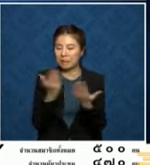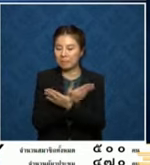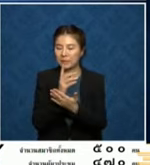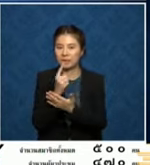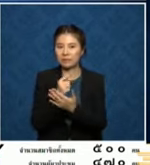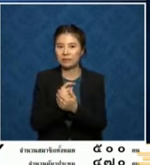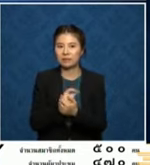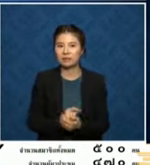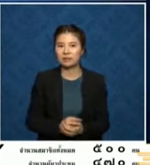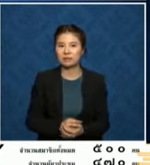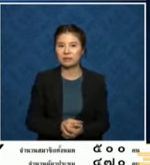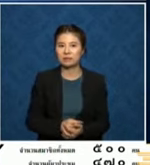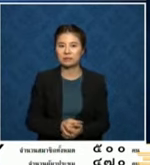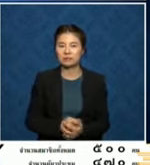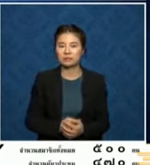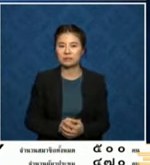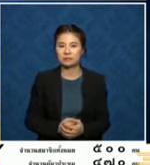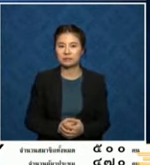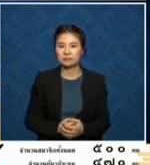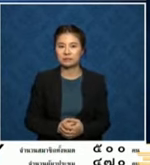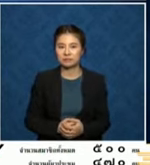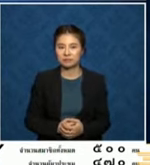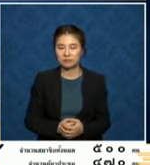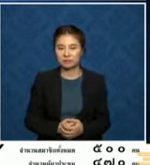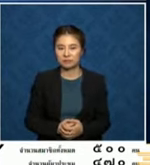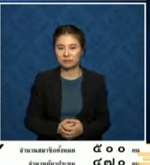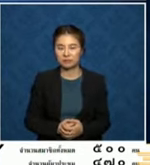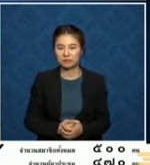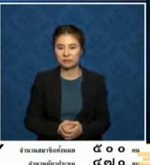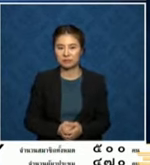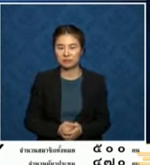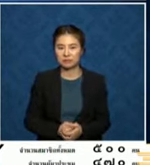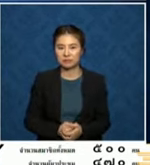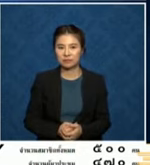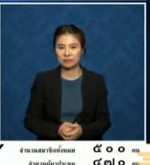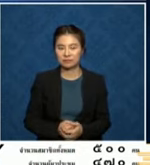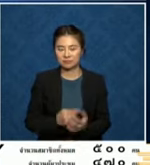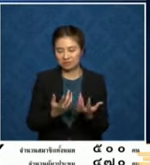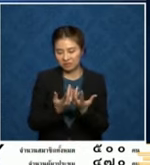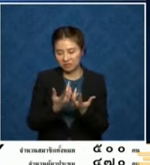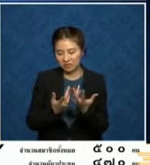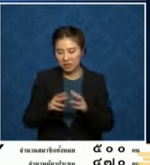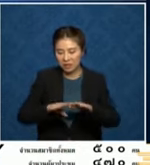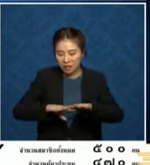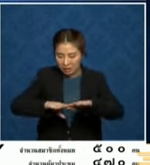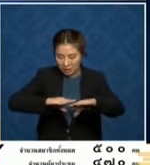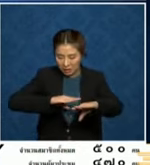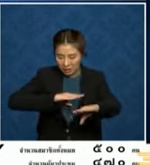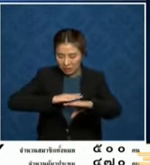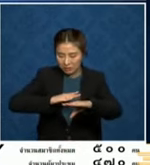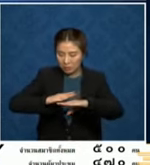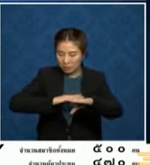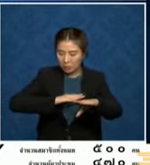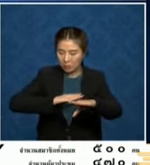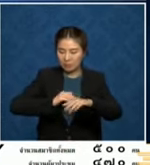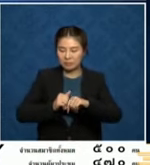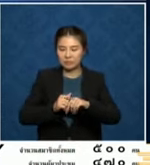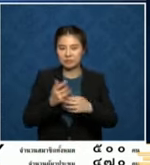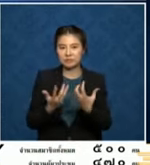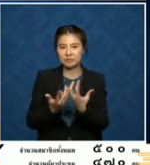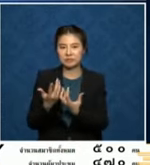ไม่ใช่ซ่อมแซมละไม่ใช่เป็นหลุมเป็นบ่อซ่อมนะครับเพราะมันก็ต้องขึ้นเป็นพัส